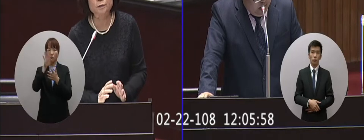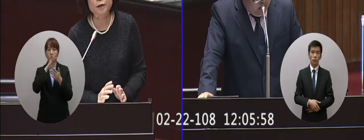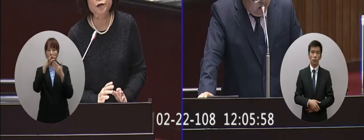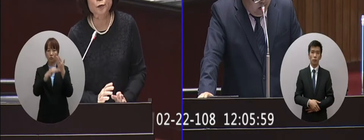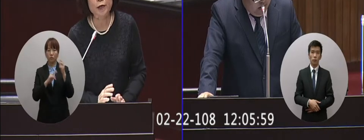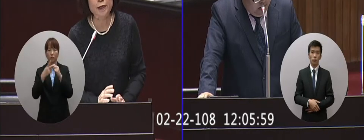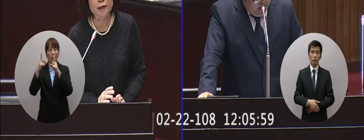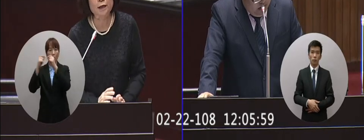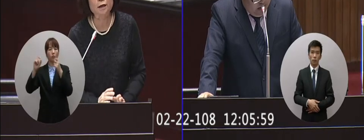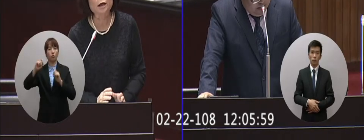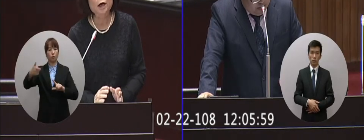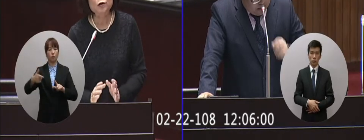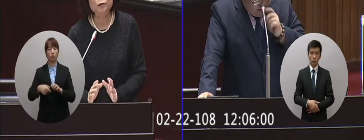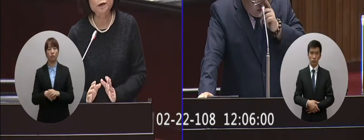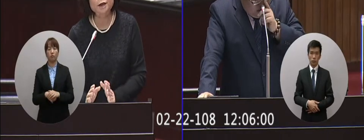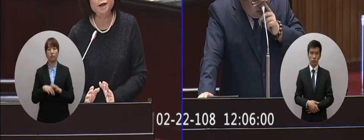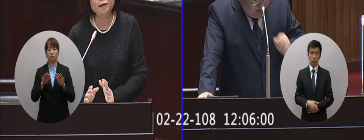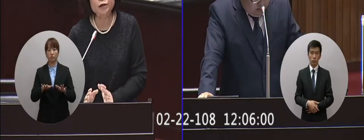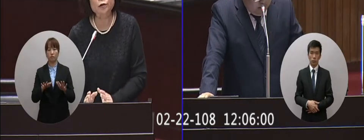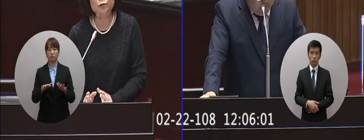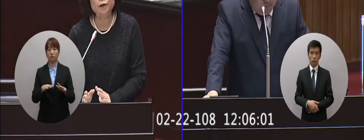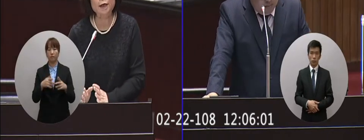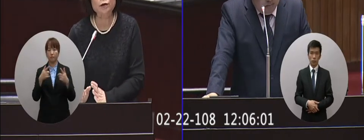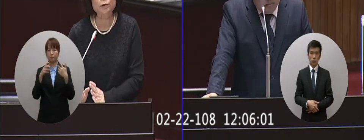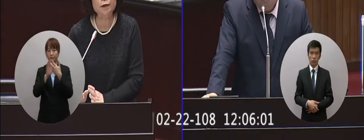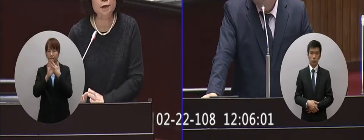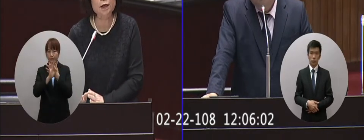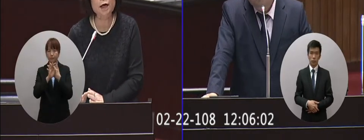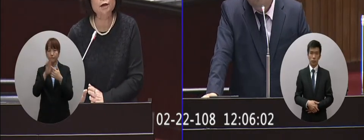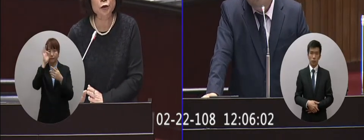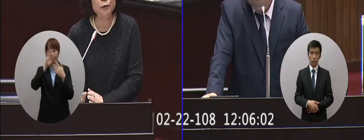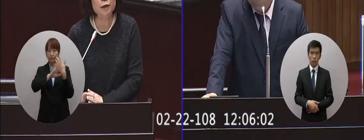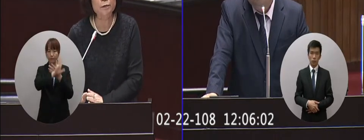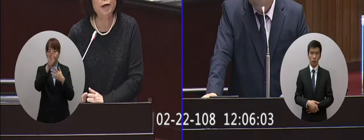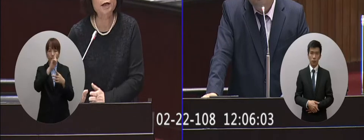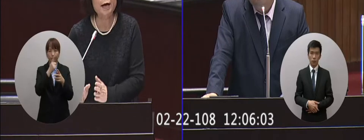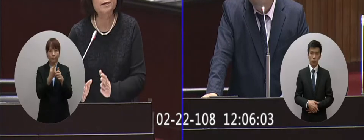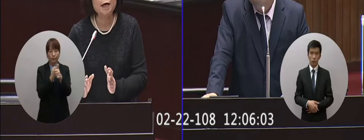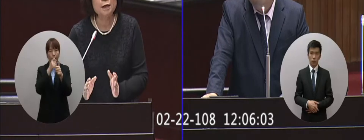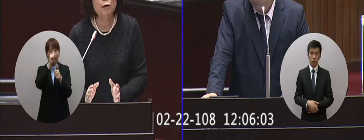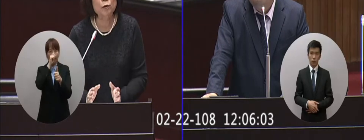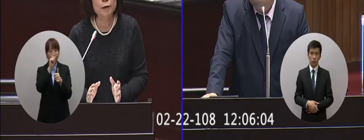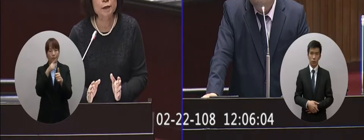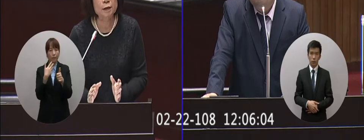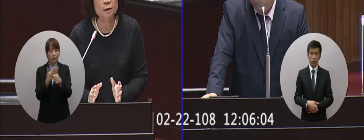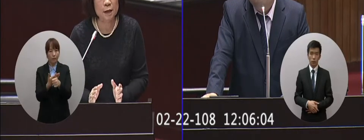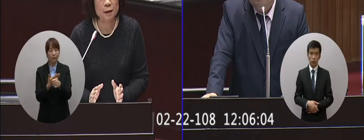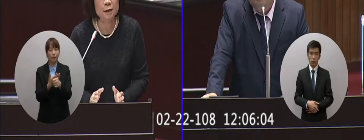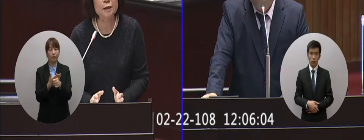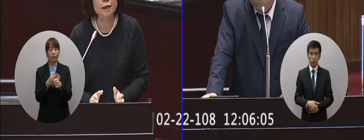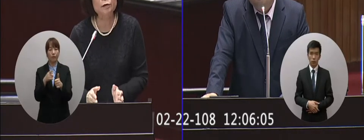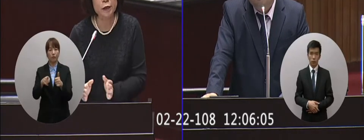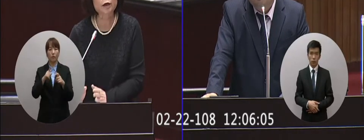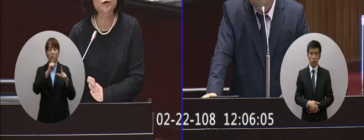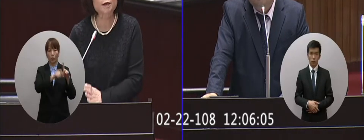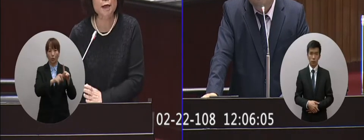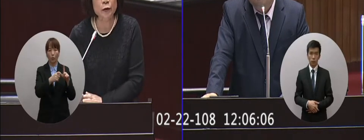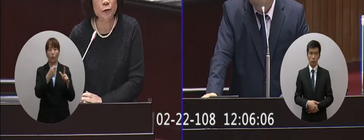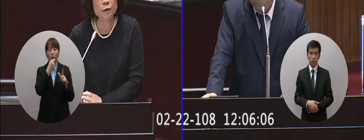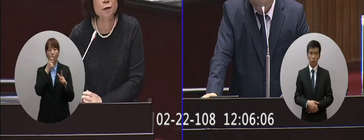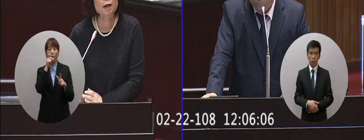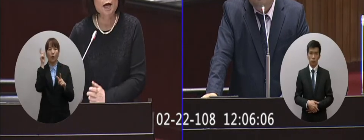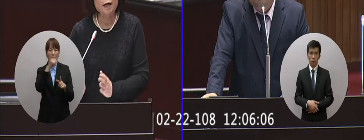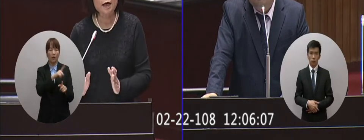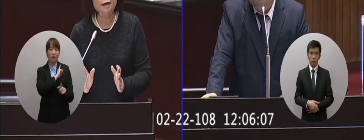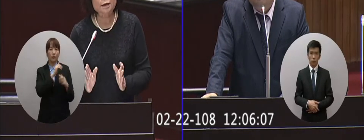制跟日本是不太一样的，所以我现在试图的再从其他的诱因里面来让我们的企业愿意回